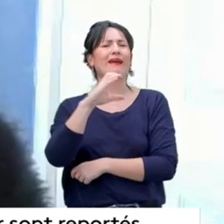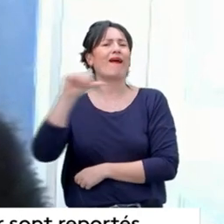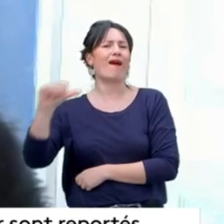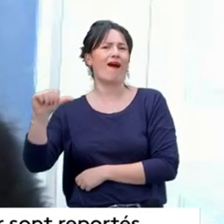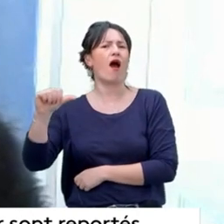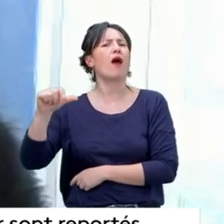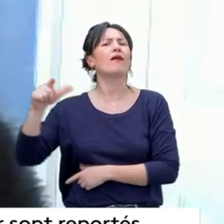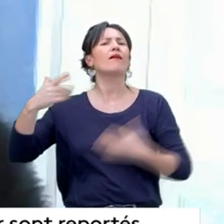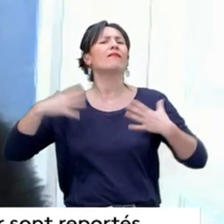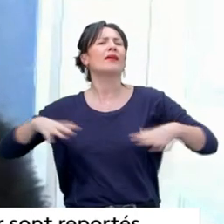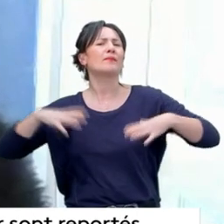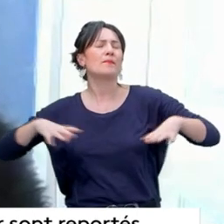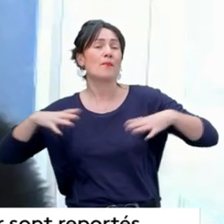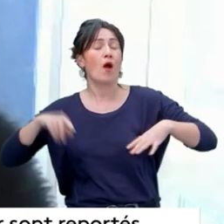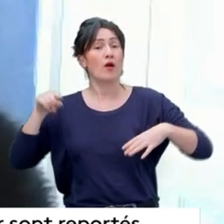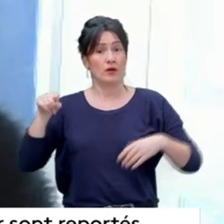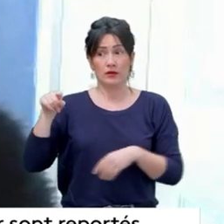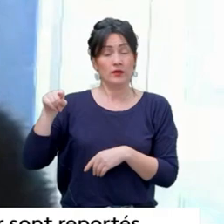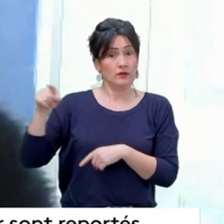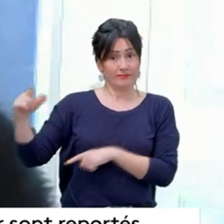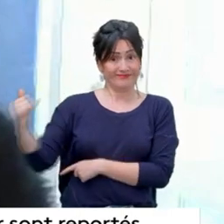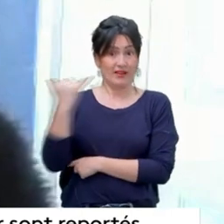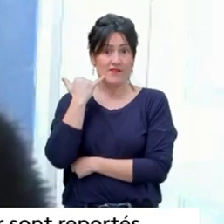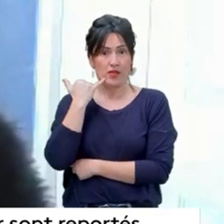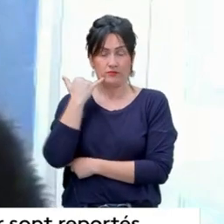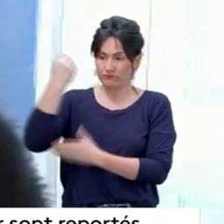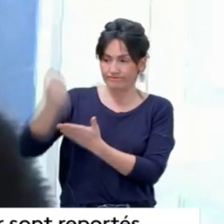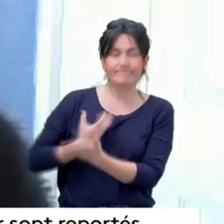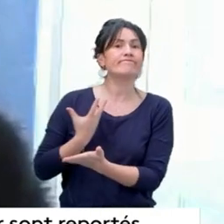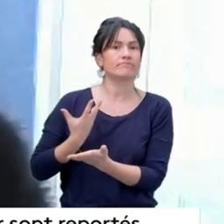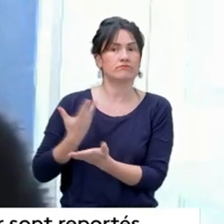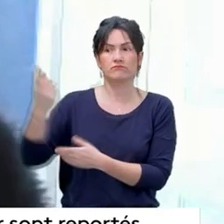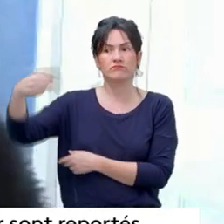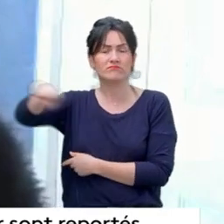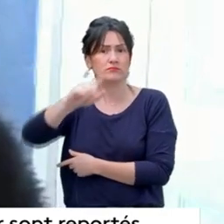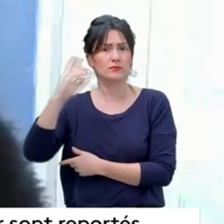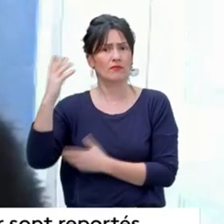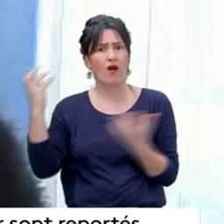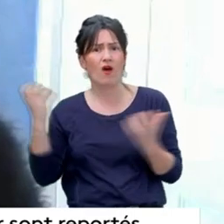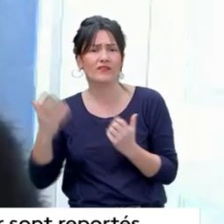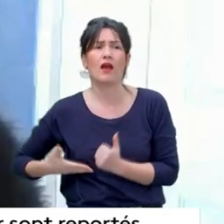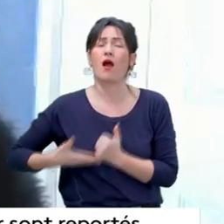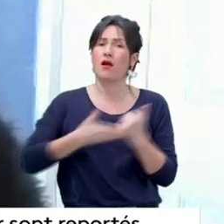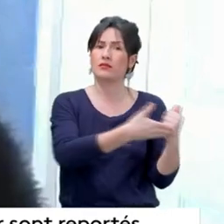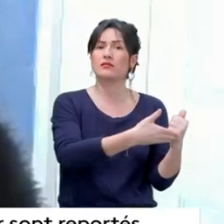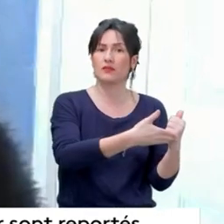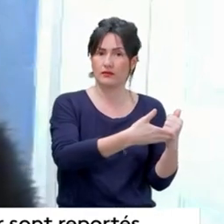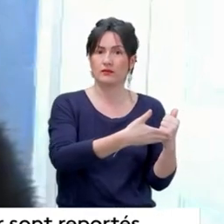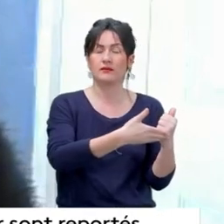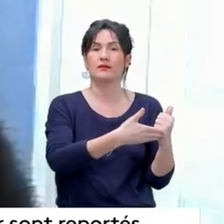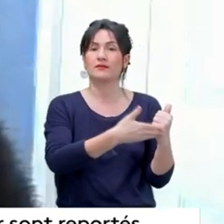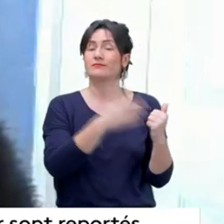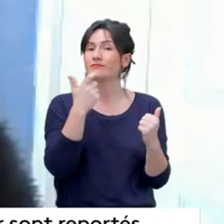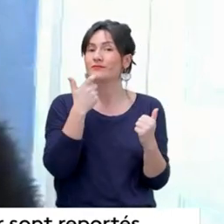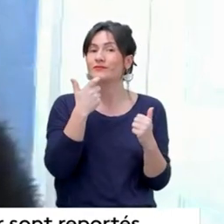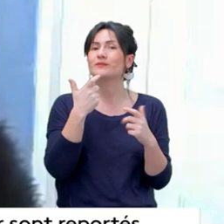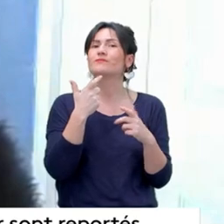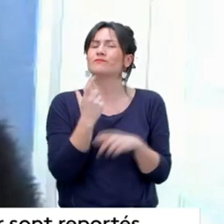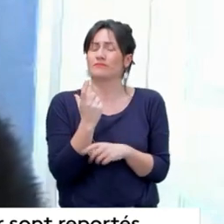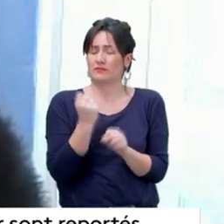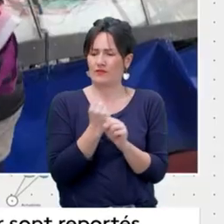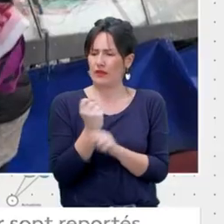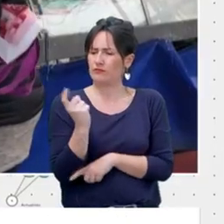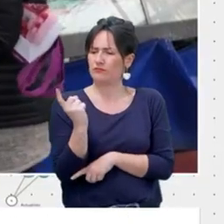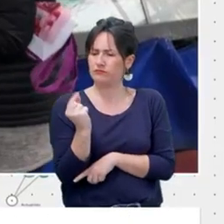magasin de confection, qui m'a téléphoné pour me dire « mes salariés ont envie de donner un coup de main ». Donc, nous travaillons avec la Mutualité sociale